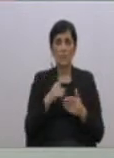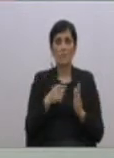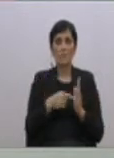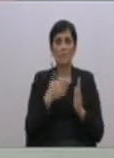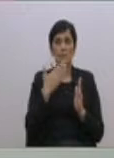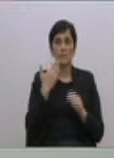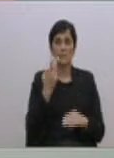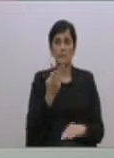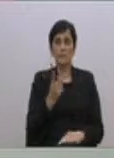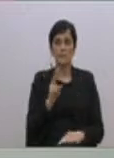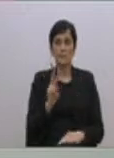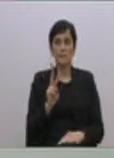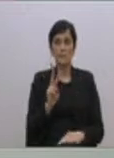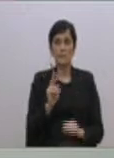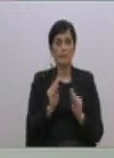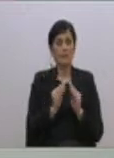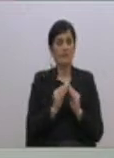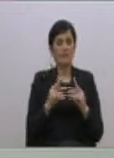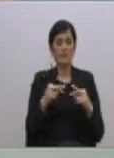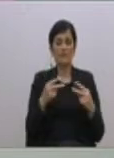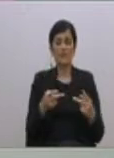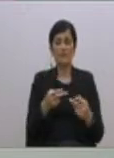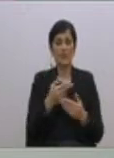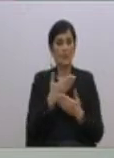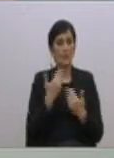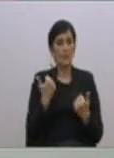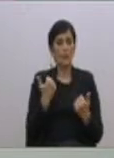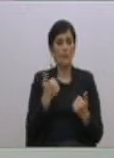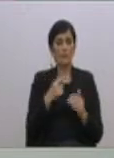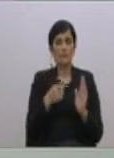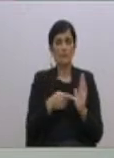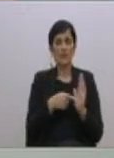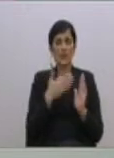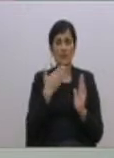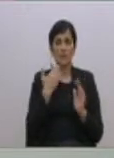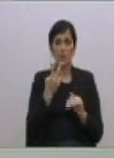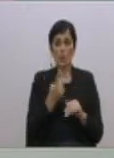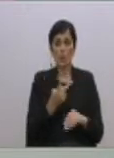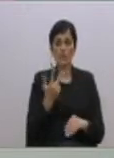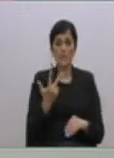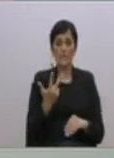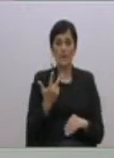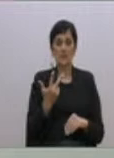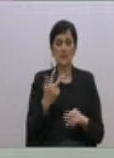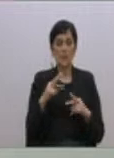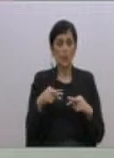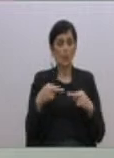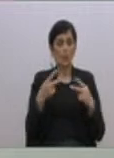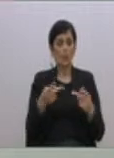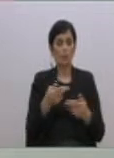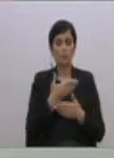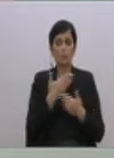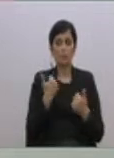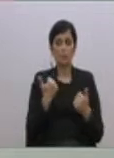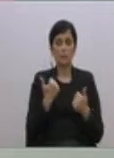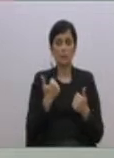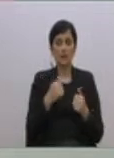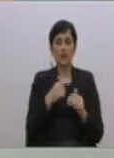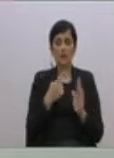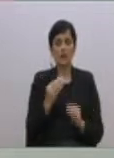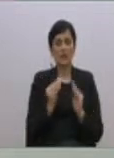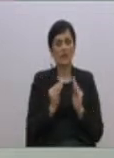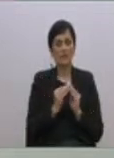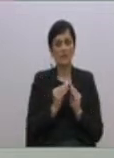არის? 22. აქაც ცვლილებები არ განხორციელებულა. კითხვები არ არის? 23. უცვლელ რედაქციით არის წარმოდგენილი. კითხვები არ